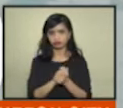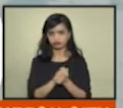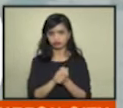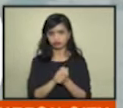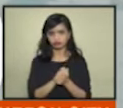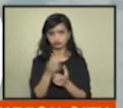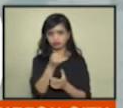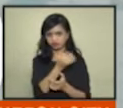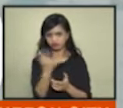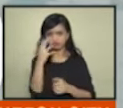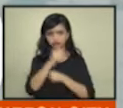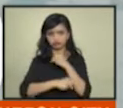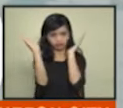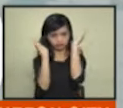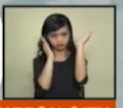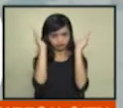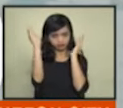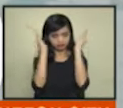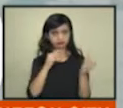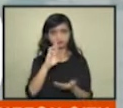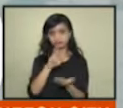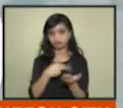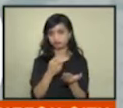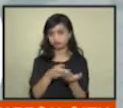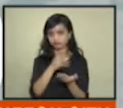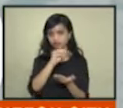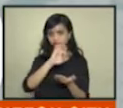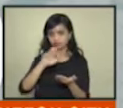kayo nag-service sa kapalad?